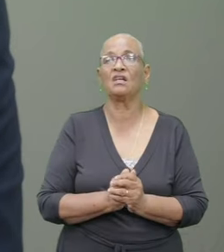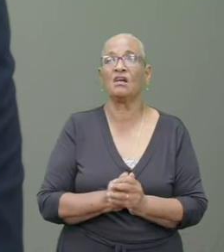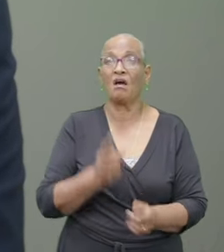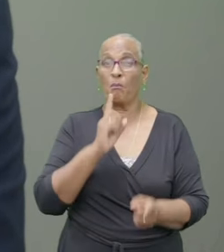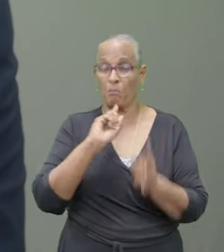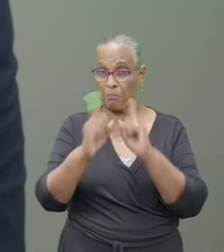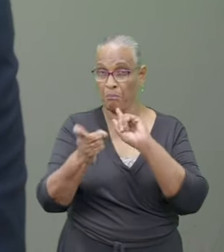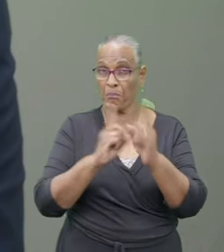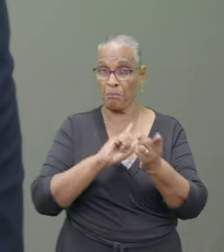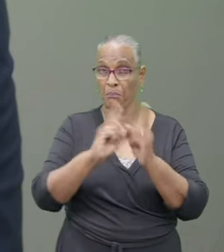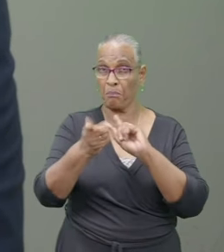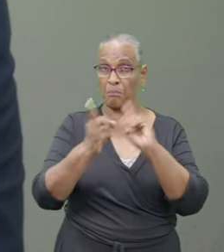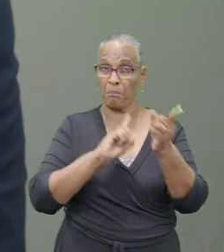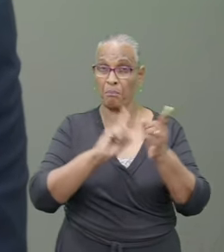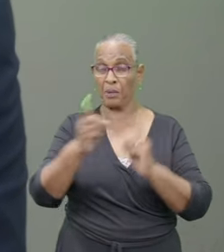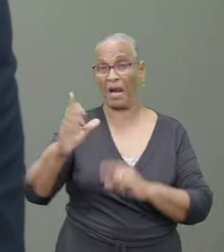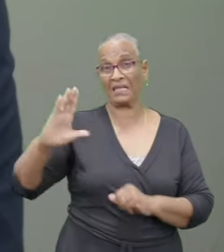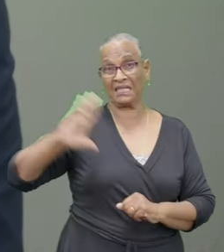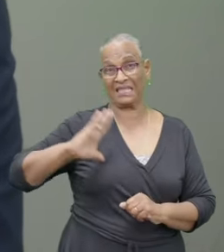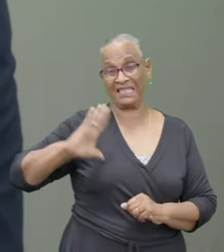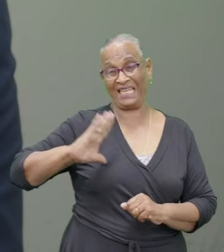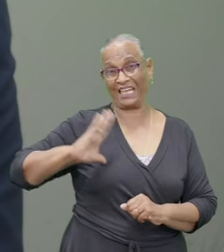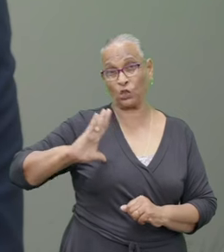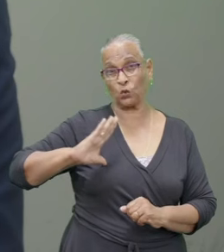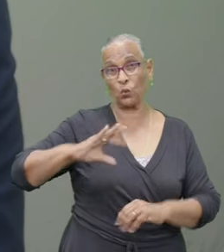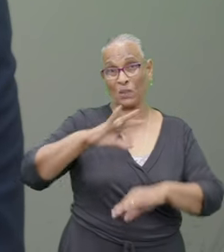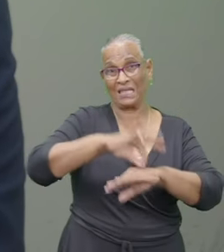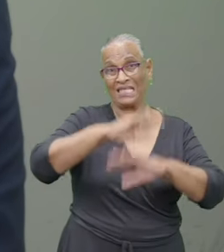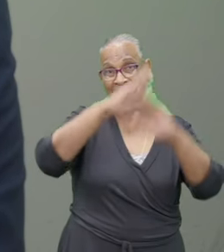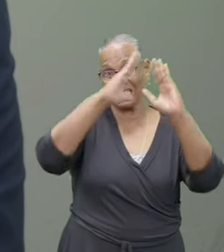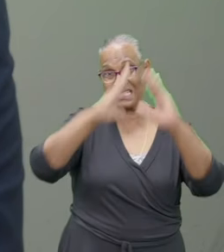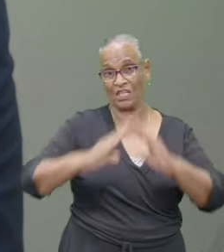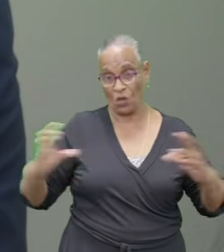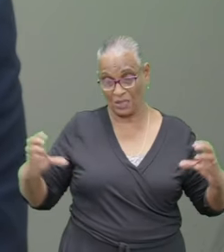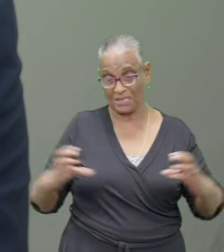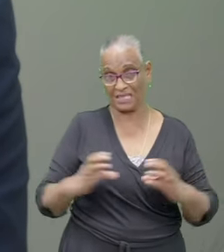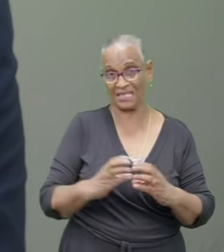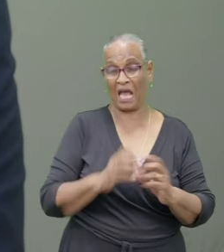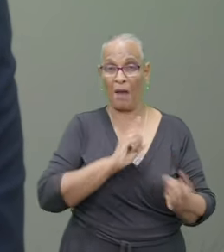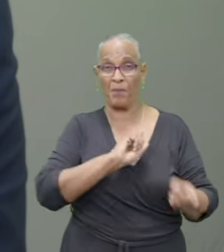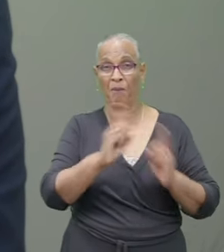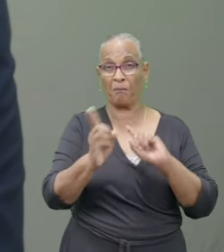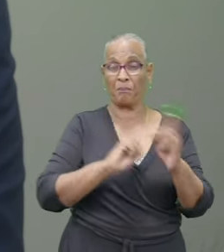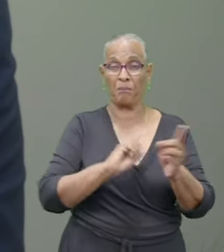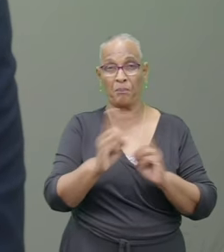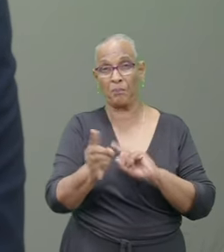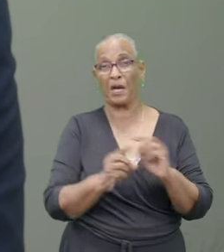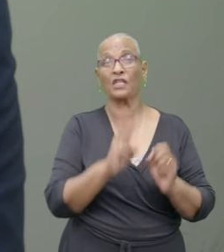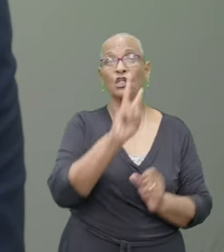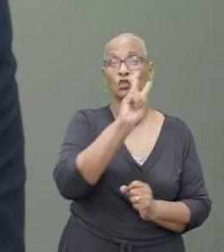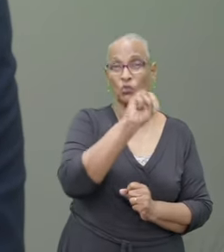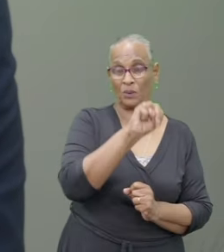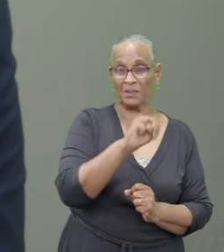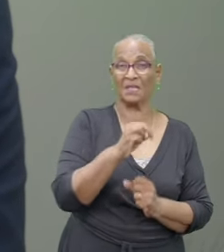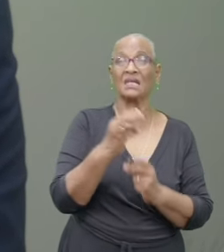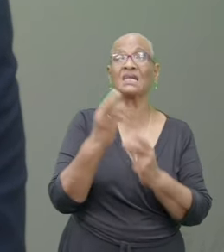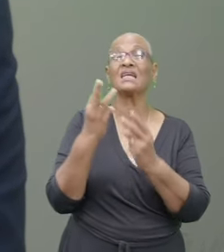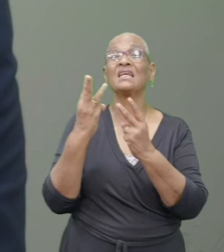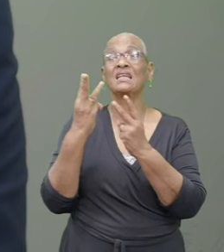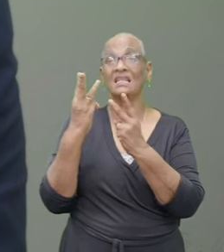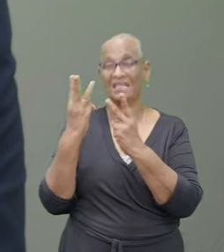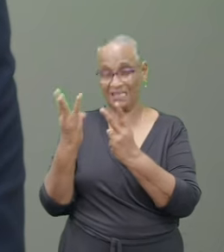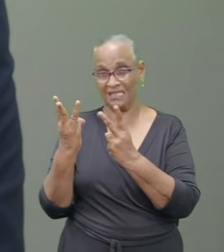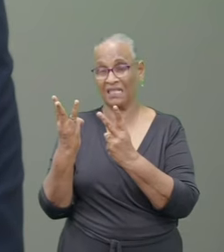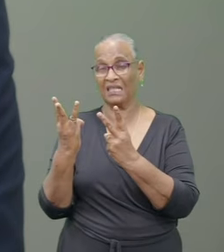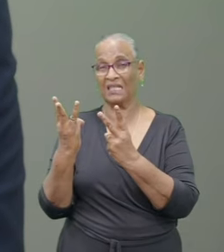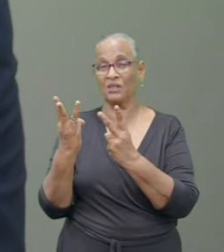van directies van overheidsziekenhuizen, al vroeg in 2023 bij, op het ministerie